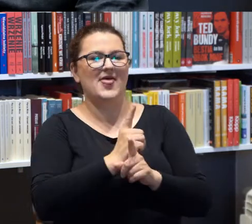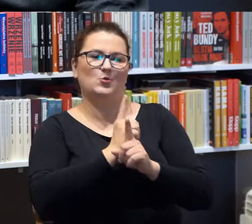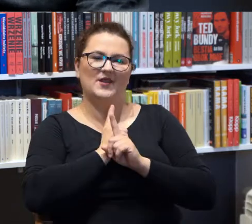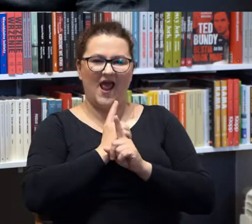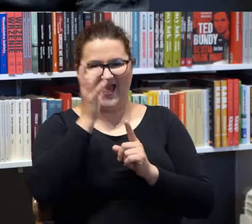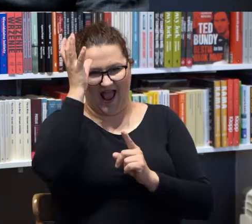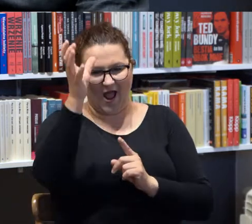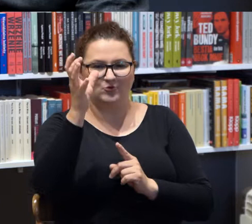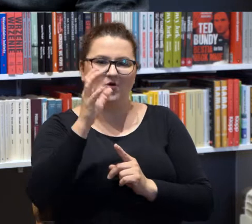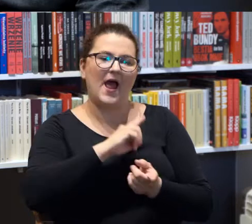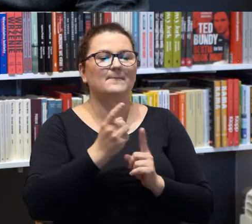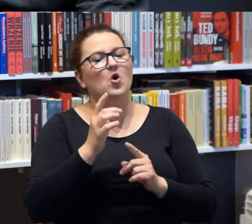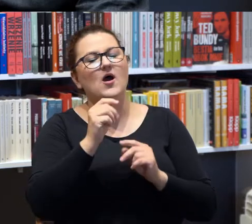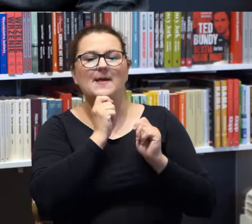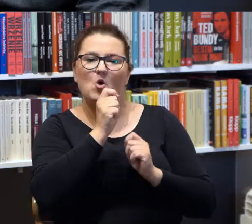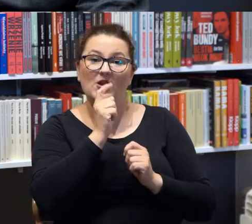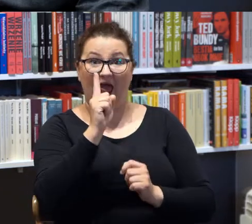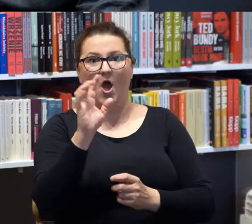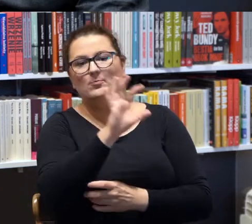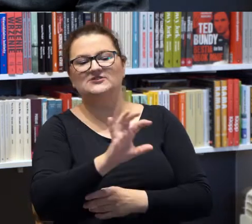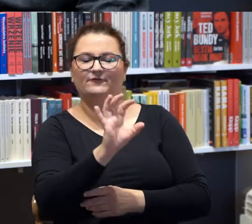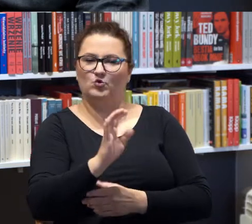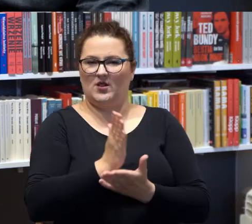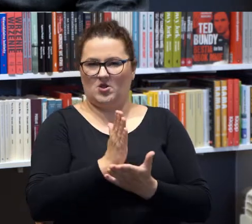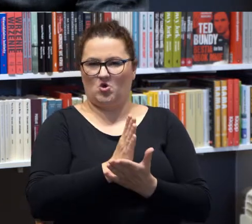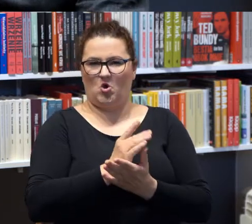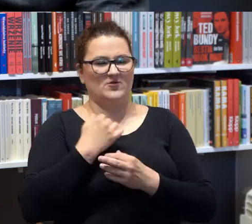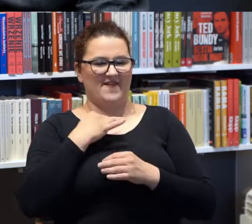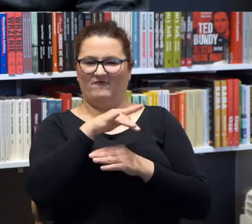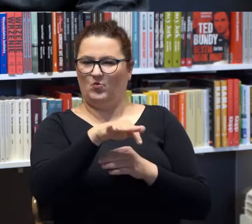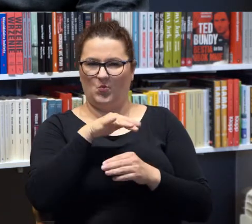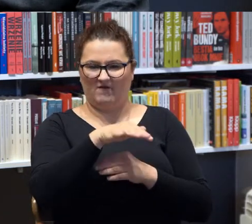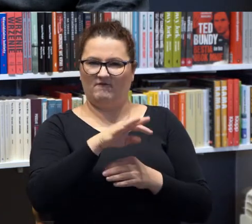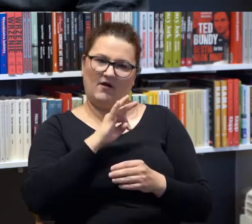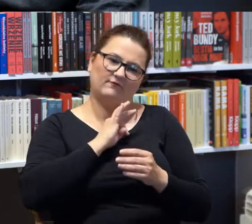reporter, obserwator, który nie wpływa na ten